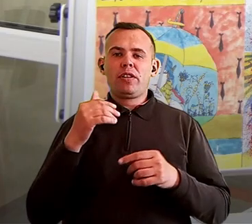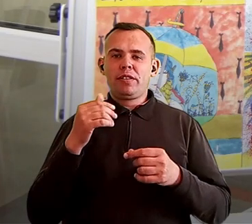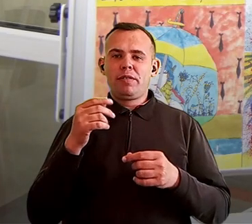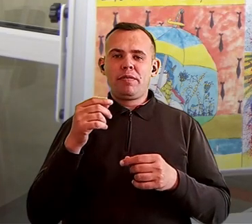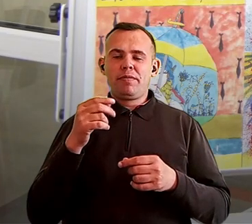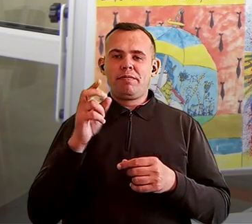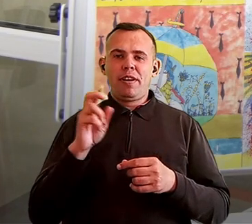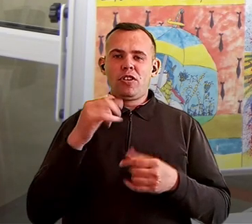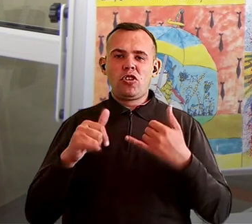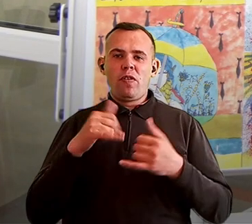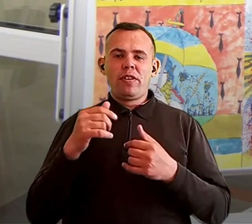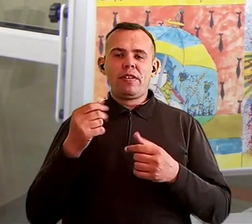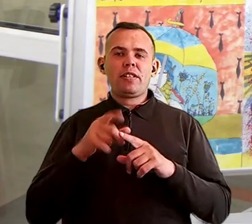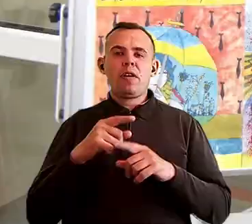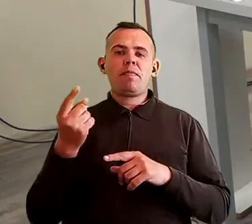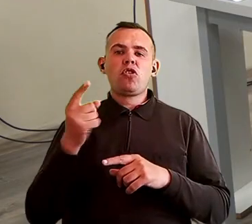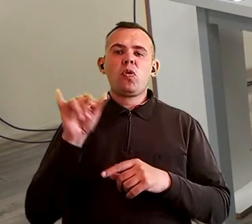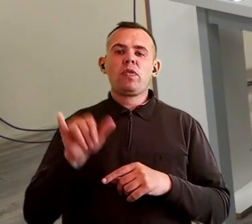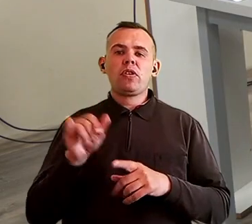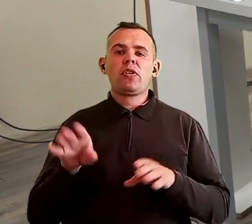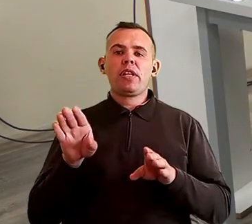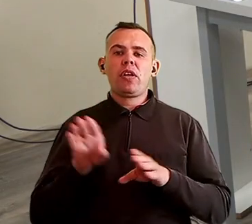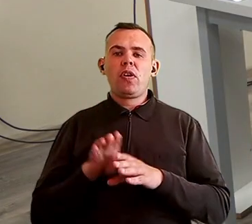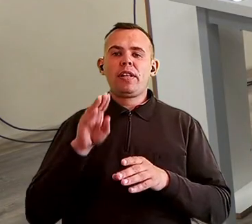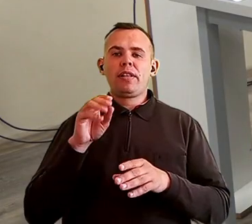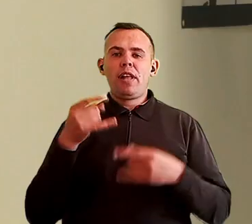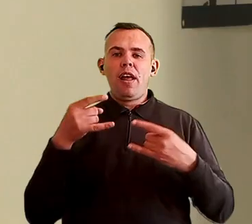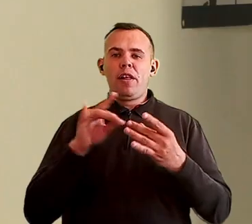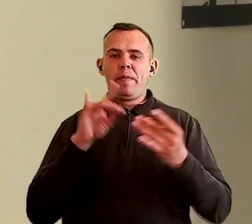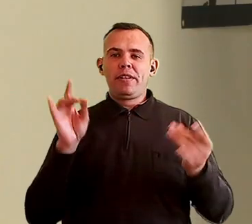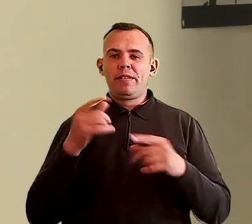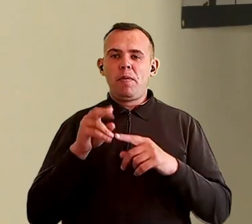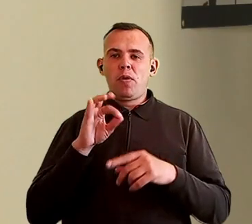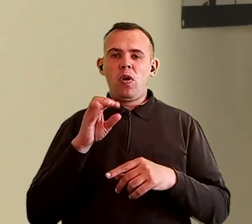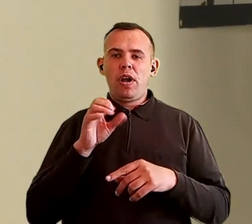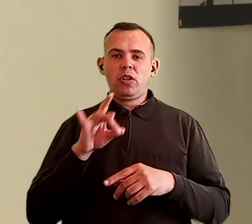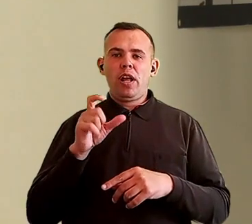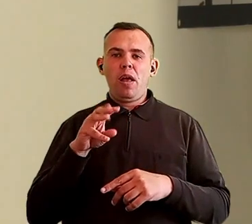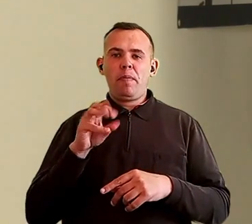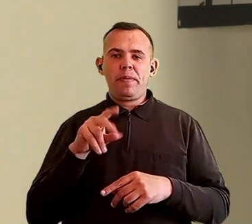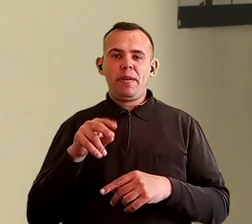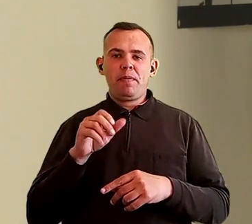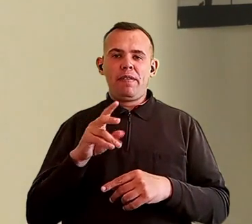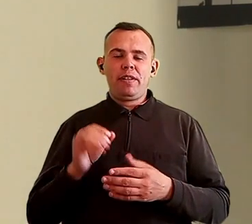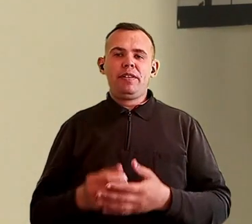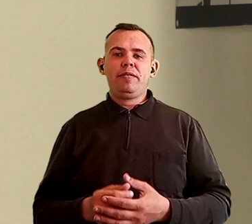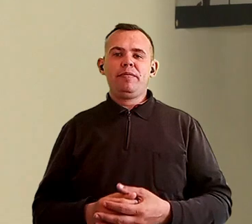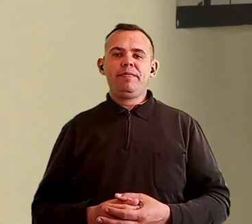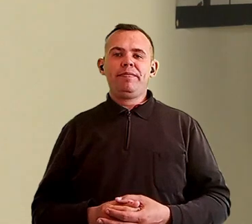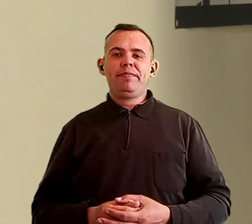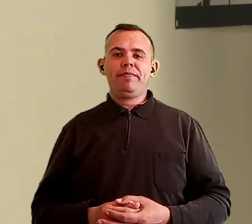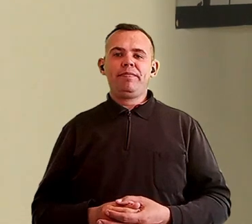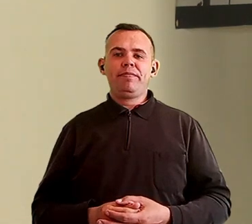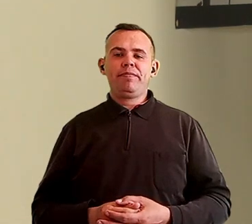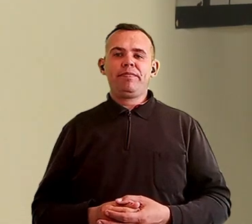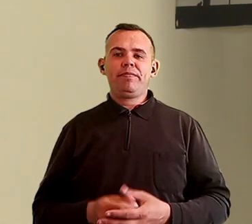Це вперше в університеті такий телеміст, говорить проректор Еміль Фауре. Страшна війна не